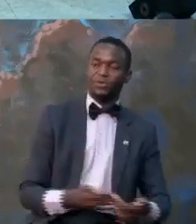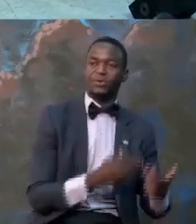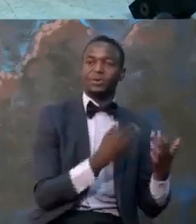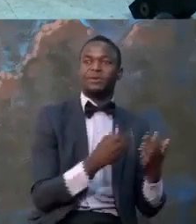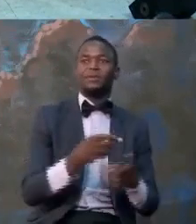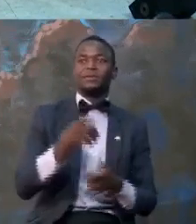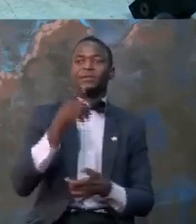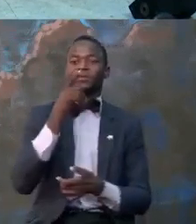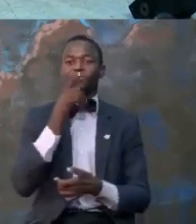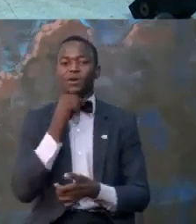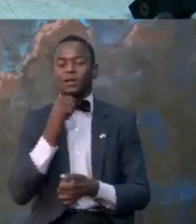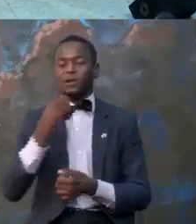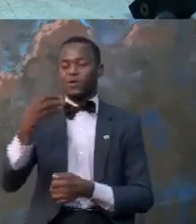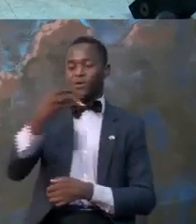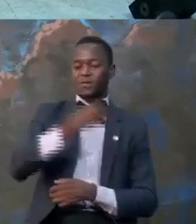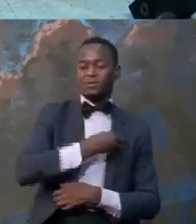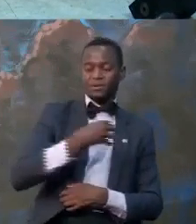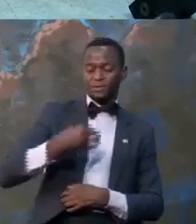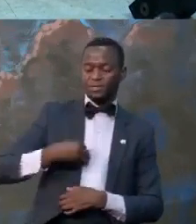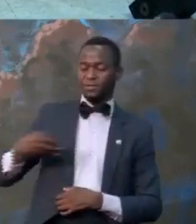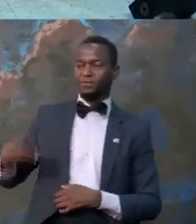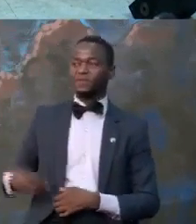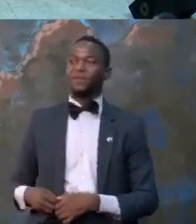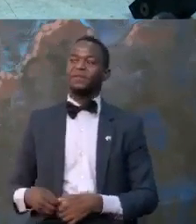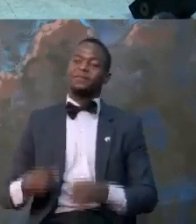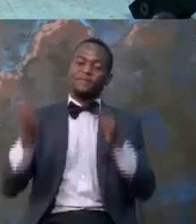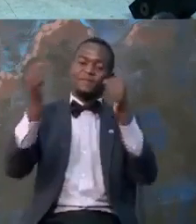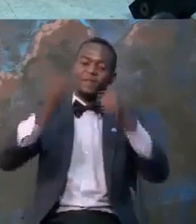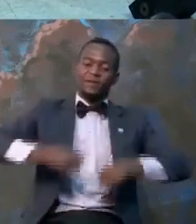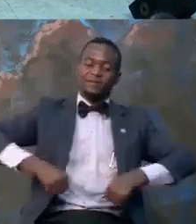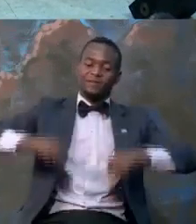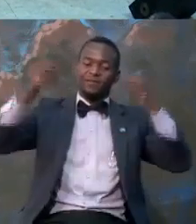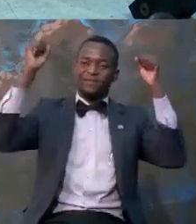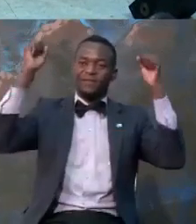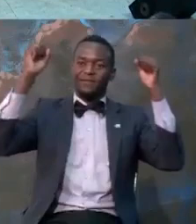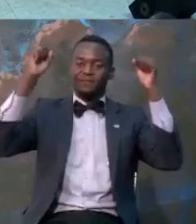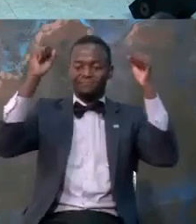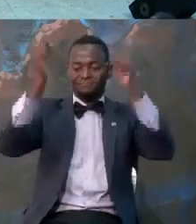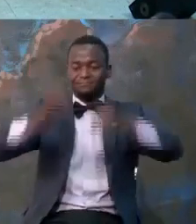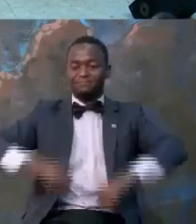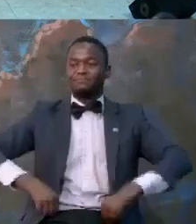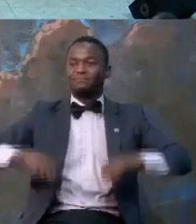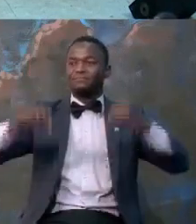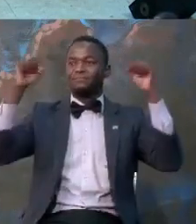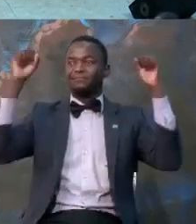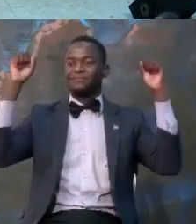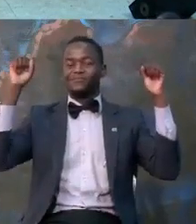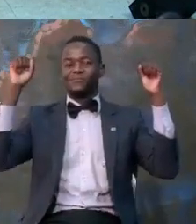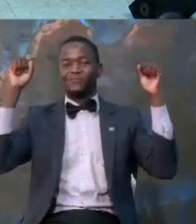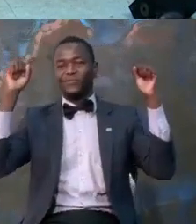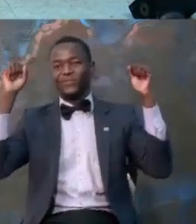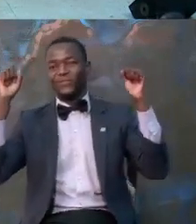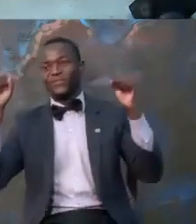Bwana wa majeshi, ni mfalme wa wafalme.